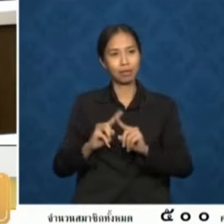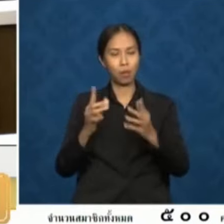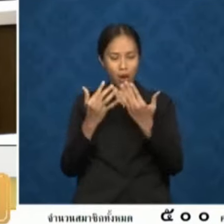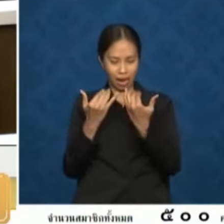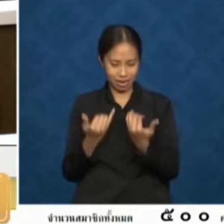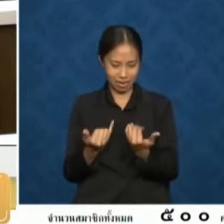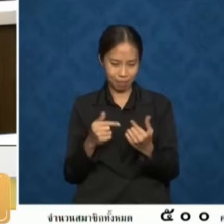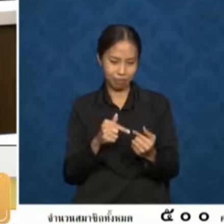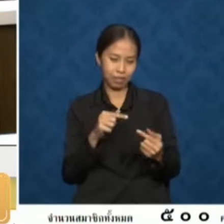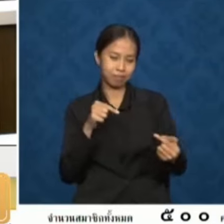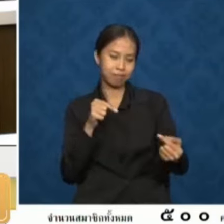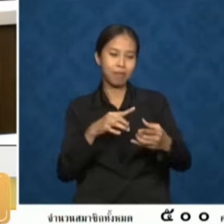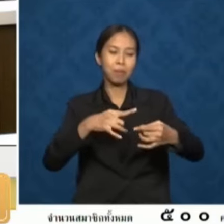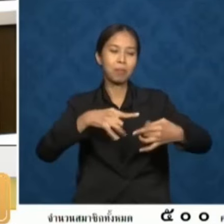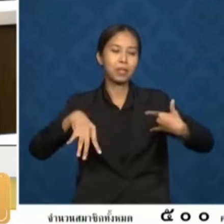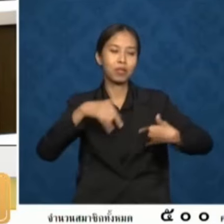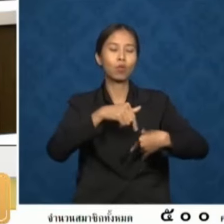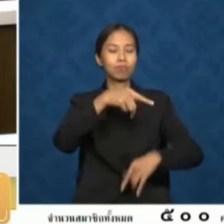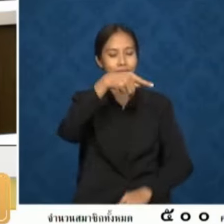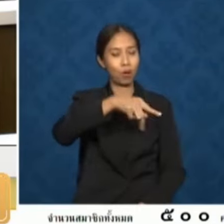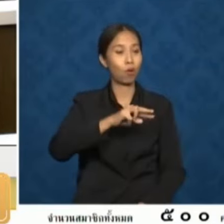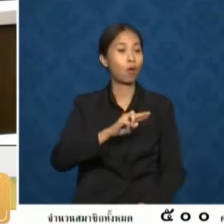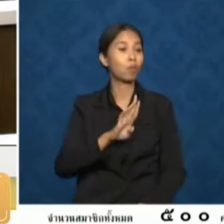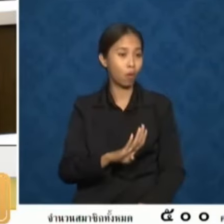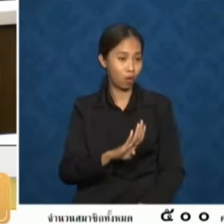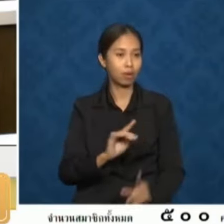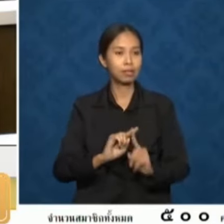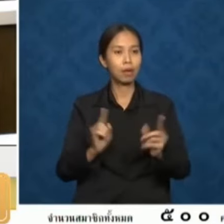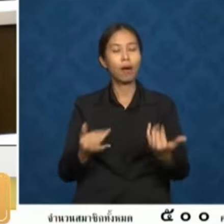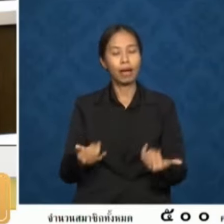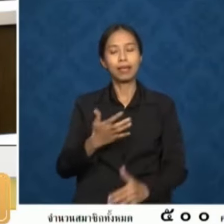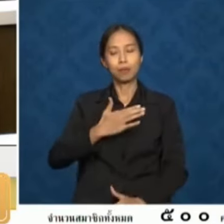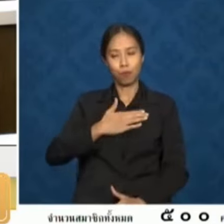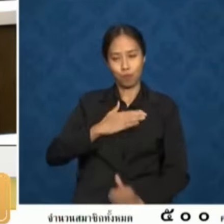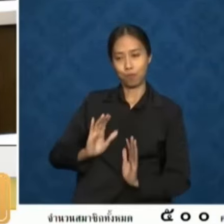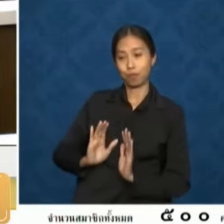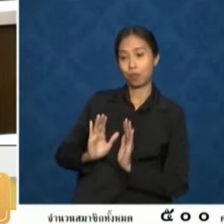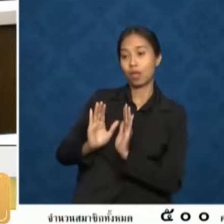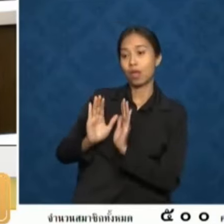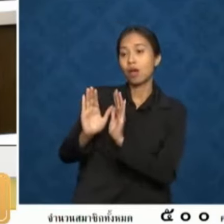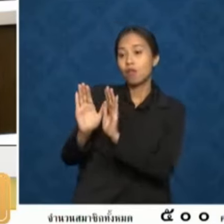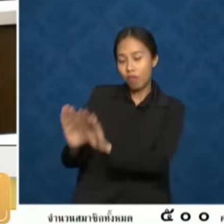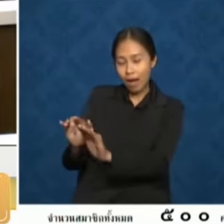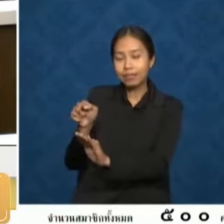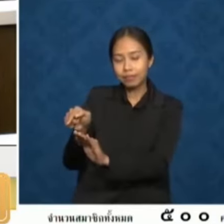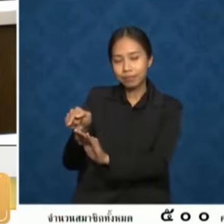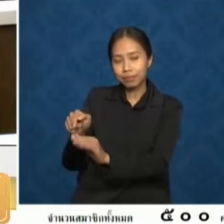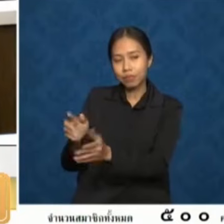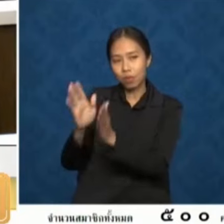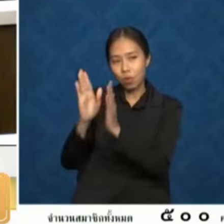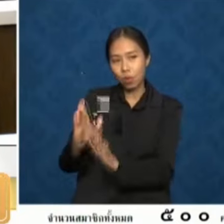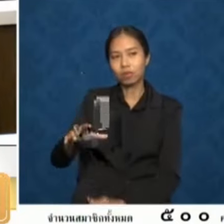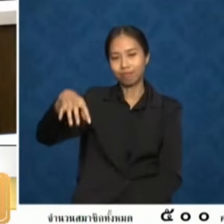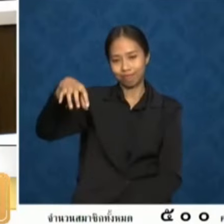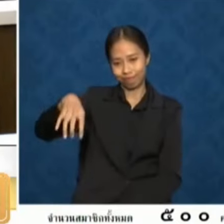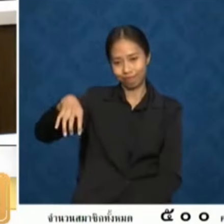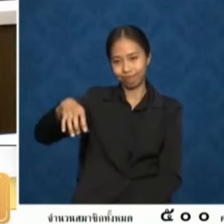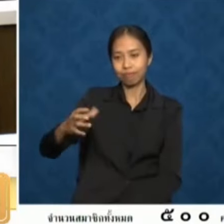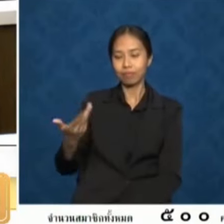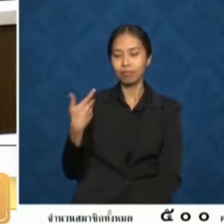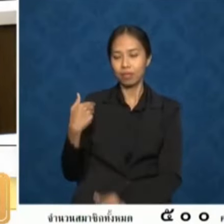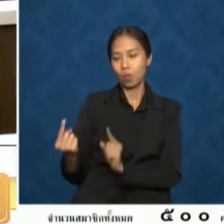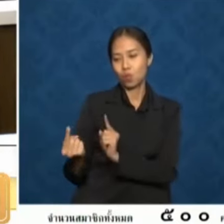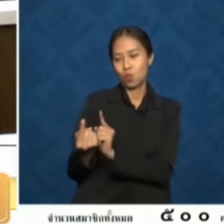พรบที่เราเสนอไว้แต่บังเอิญผมได้ฝากกับเจ้าหน้าที่หรือผู้อำนวยการกองที่ได้เจ